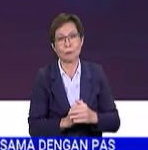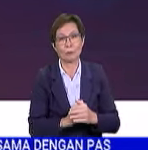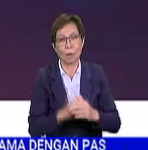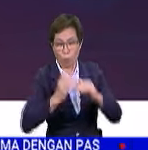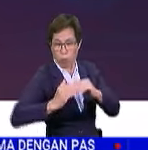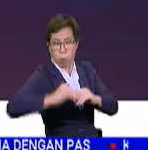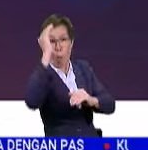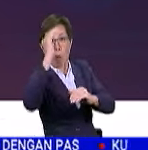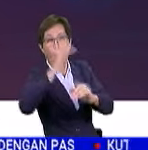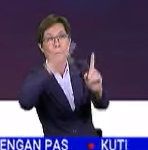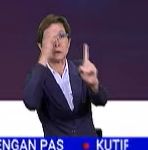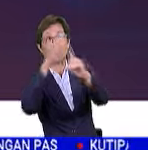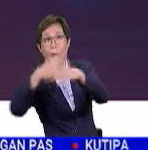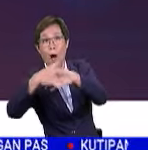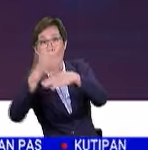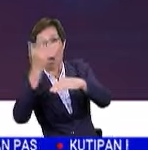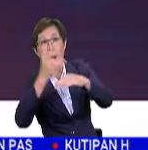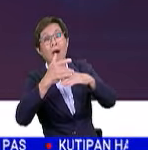Melepasi sasaran awal